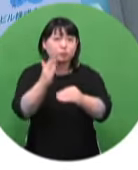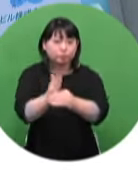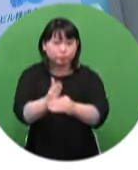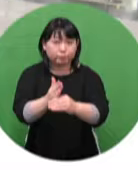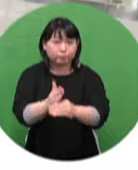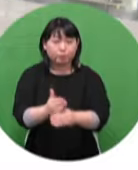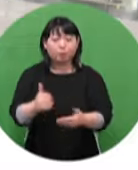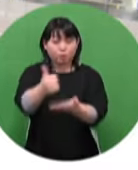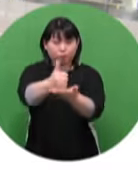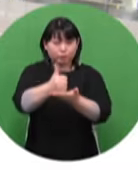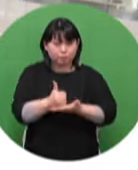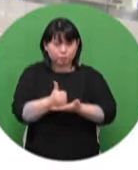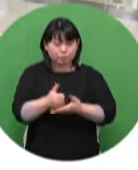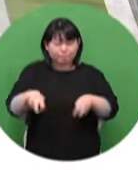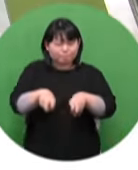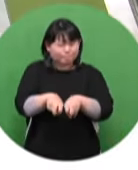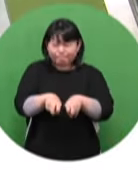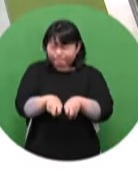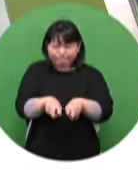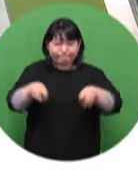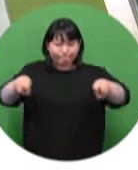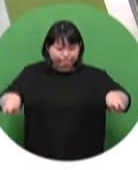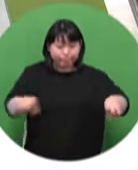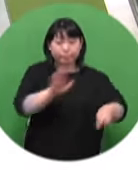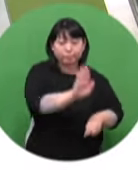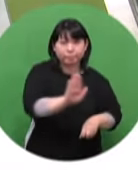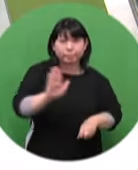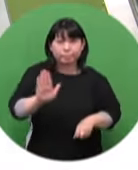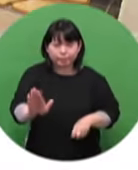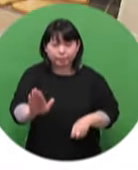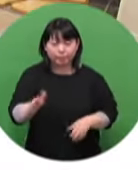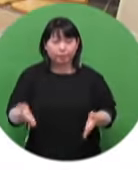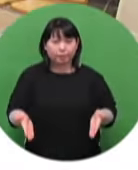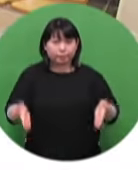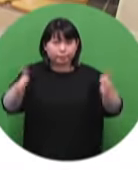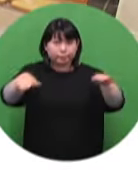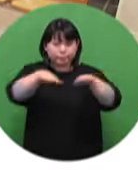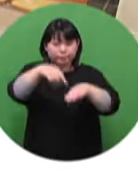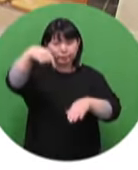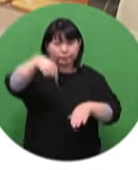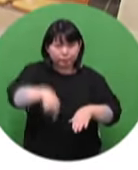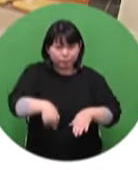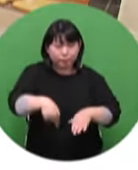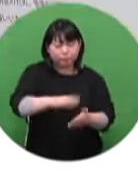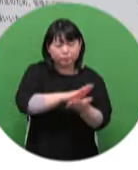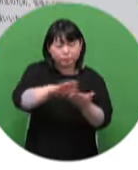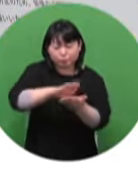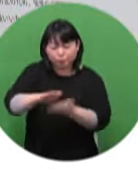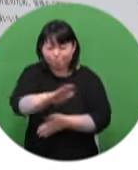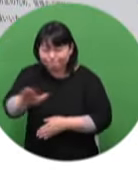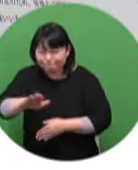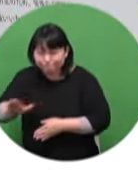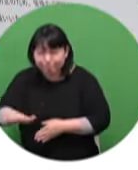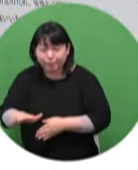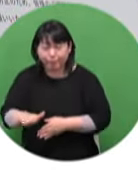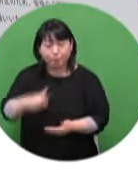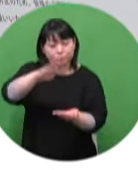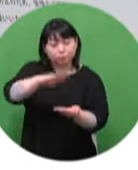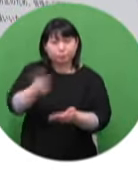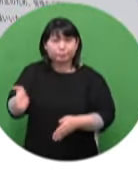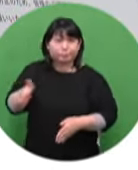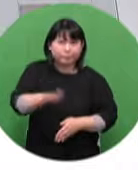。お客様同士の間隔を取る表示、館内の消毒作業、消毒液の